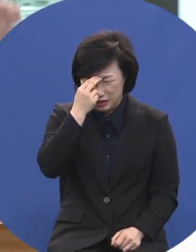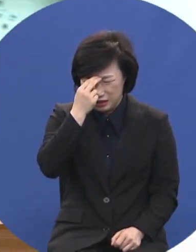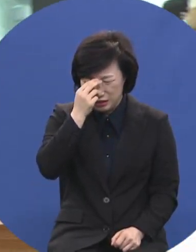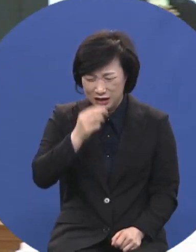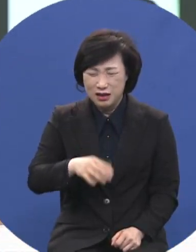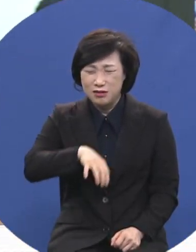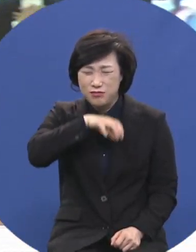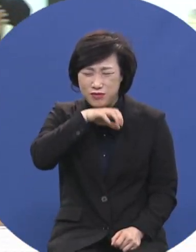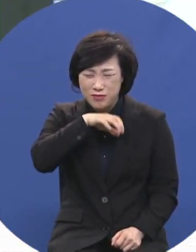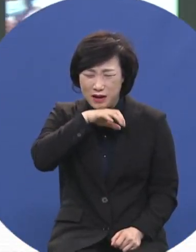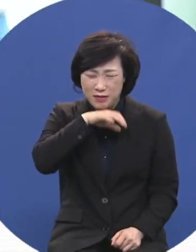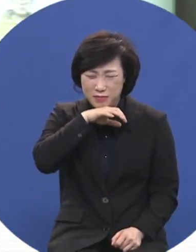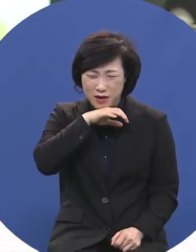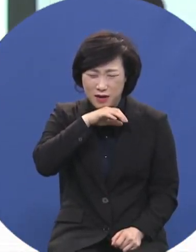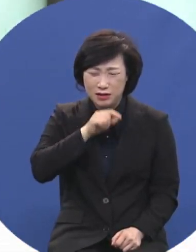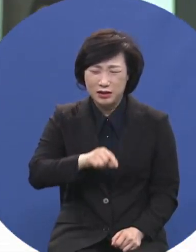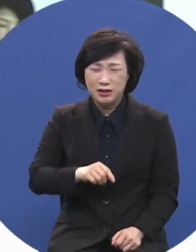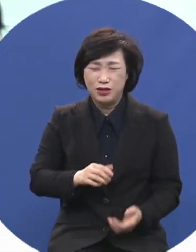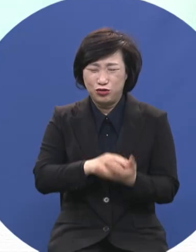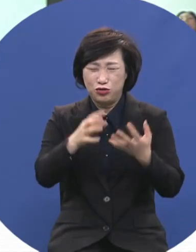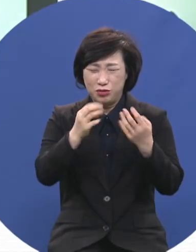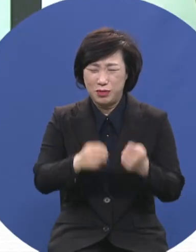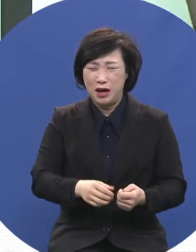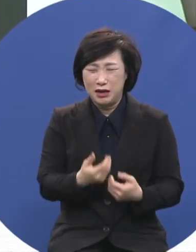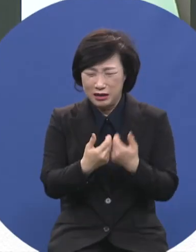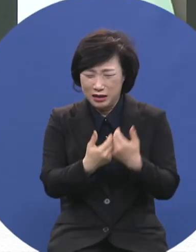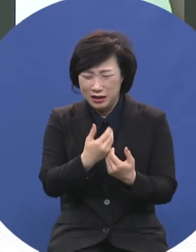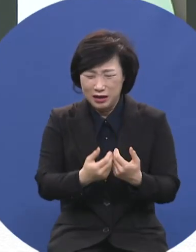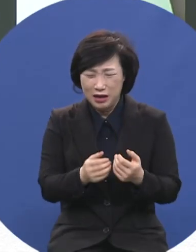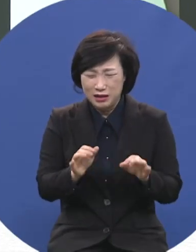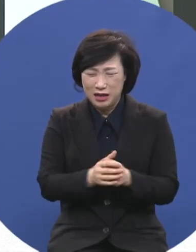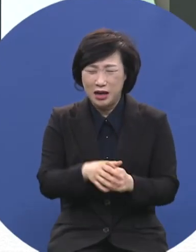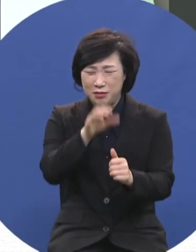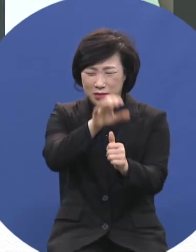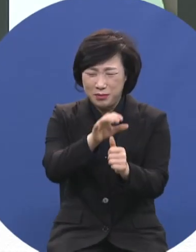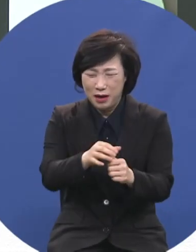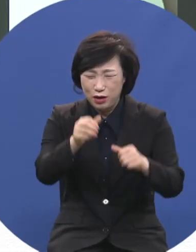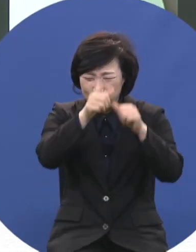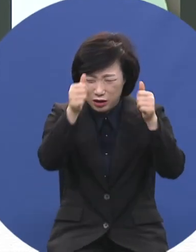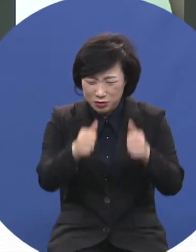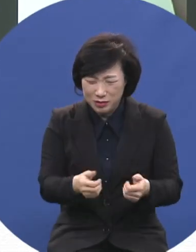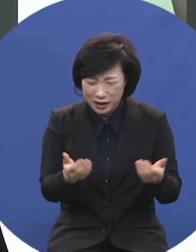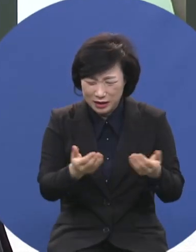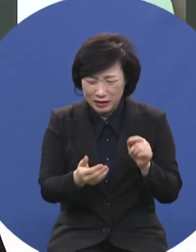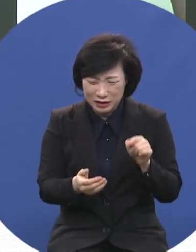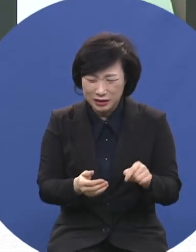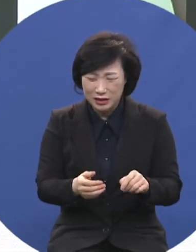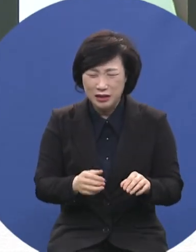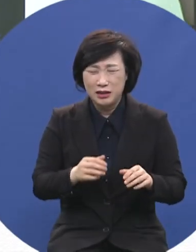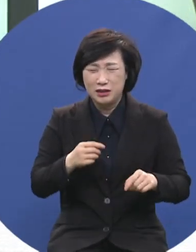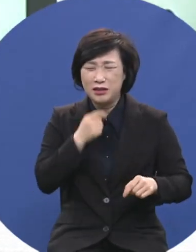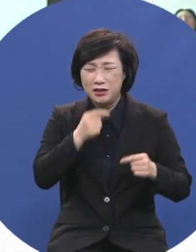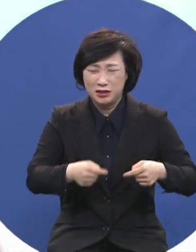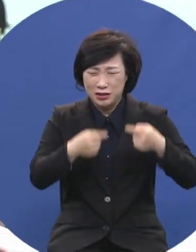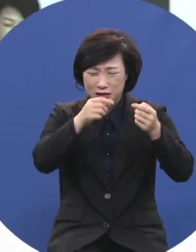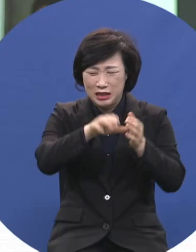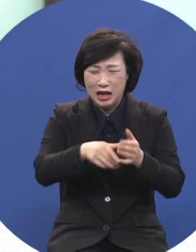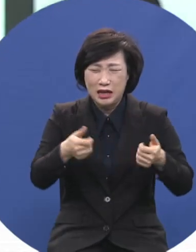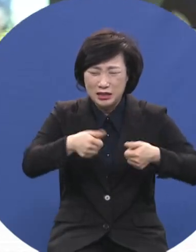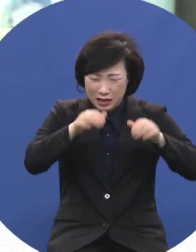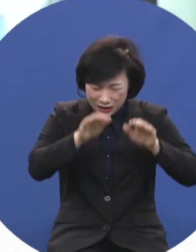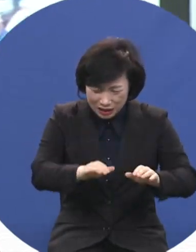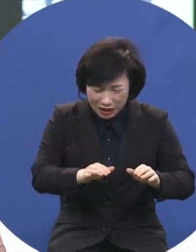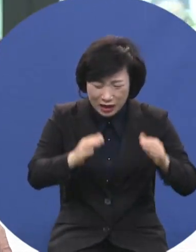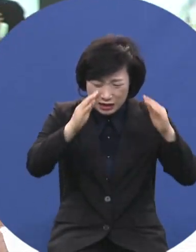걱정아, 불만 불평아, 수많은 불모가 핍박아, 우상 숭배야, 명절에 제삿집에 가고